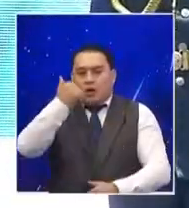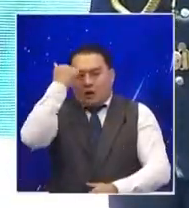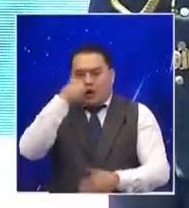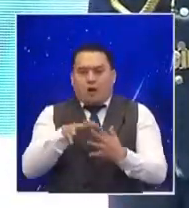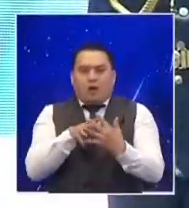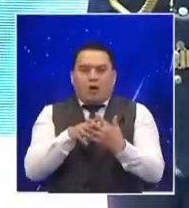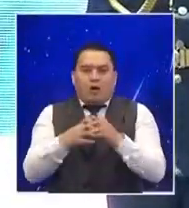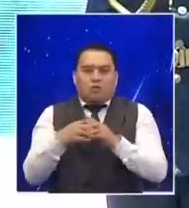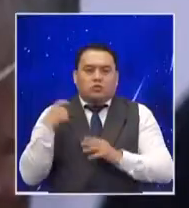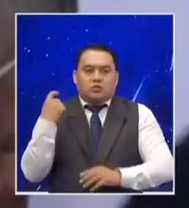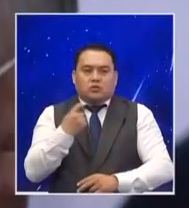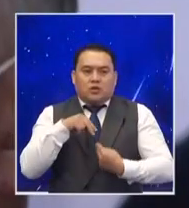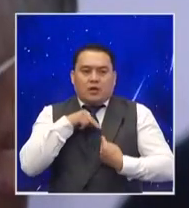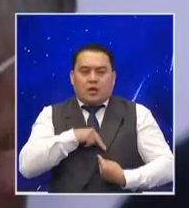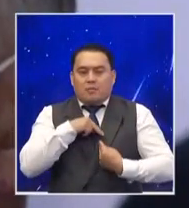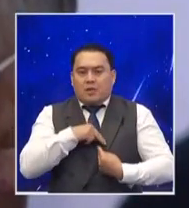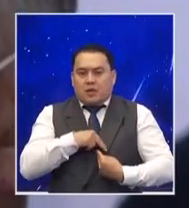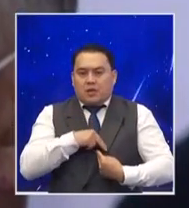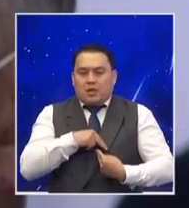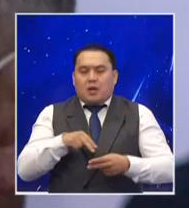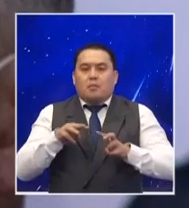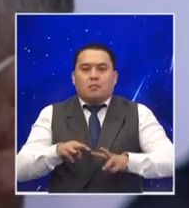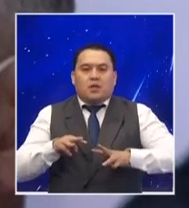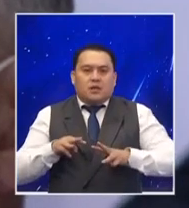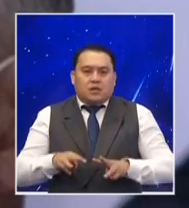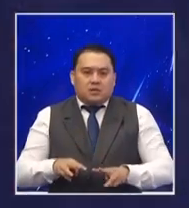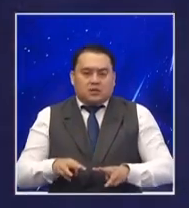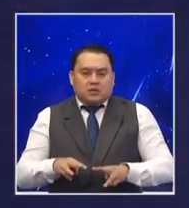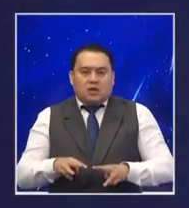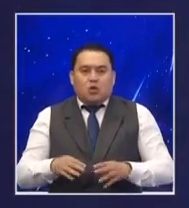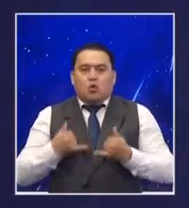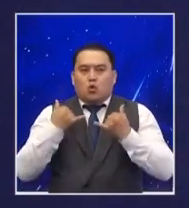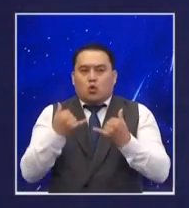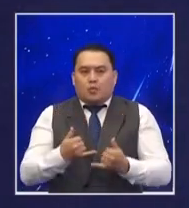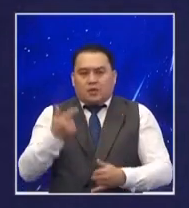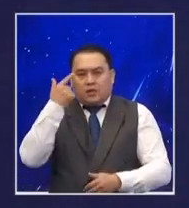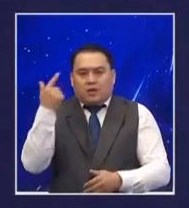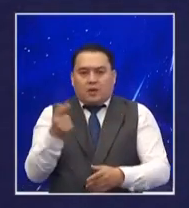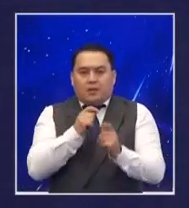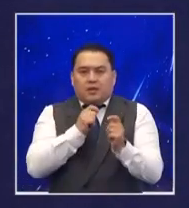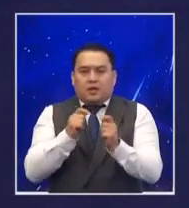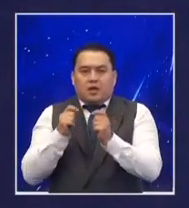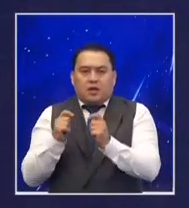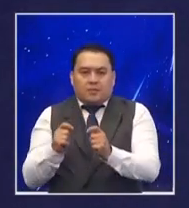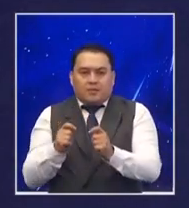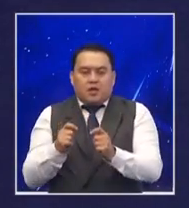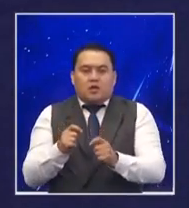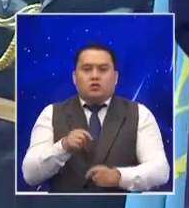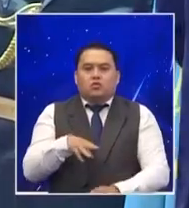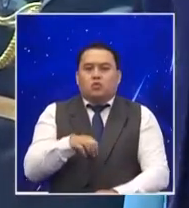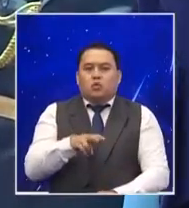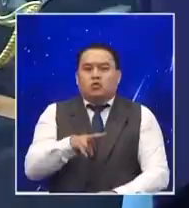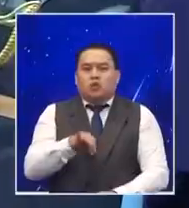ауыл шаруашылығында қажырлы еңбек етіп жүргендер министрлік тарапынан келген құрмет грамоталарына ие болды. Ал Жолжанов